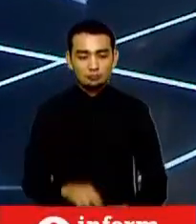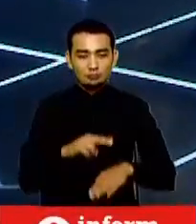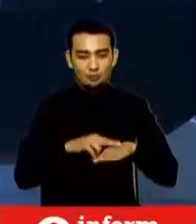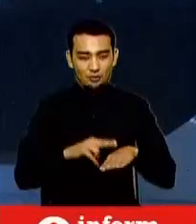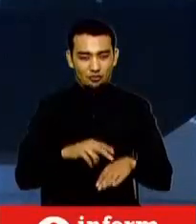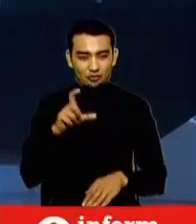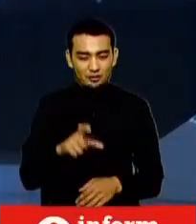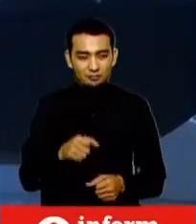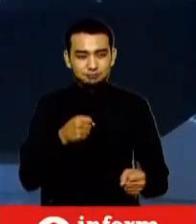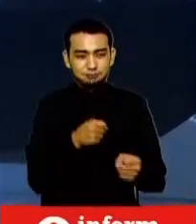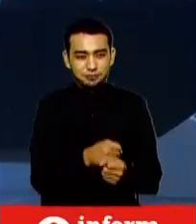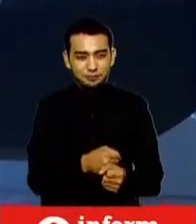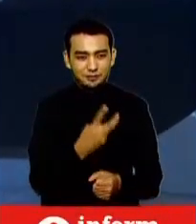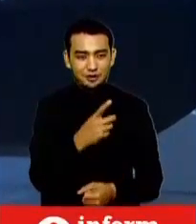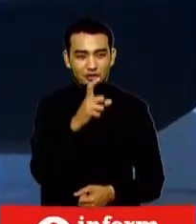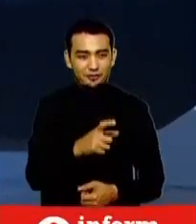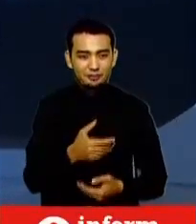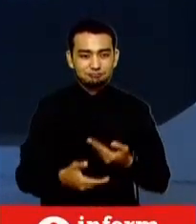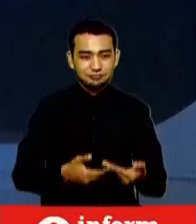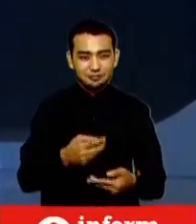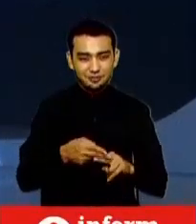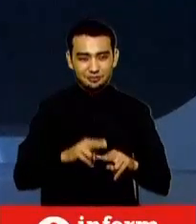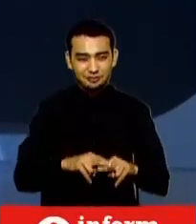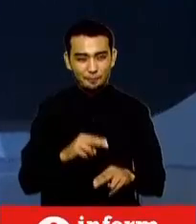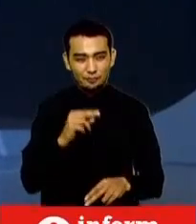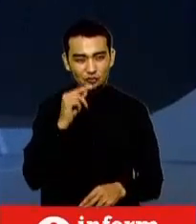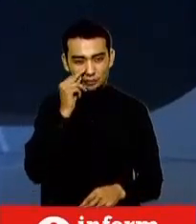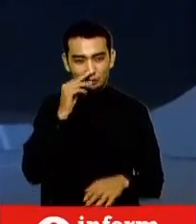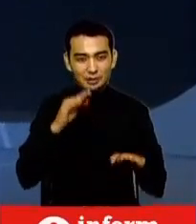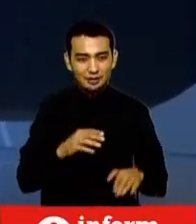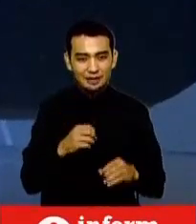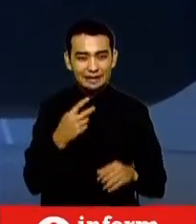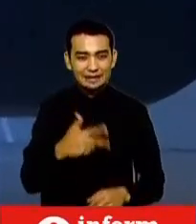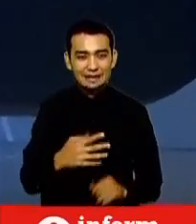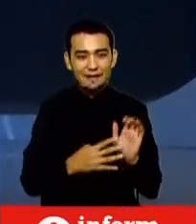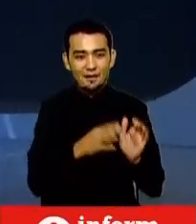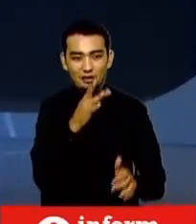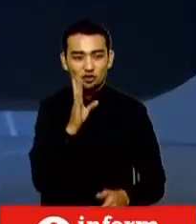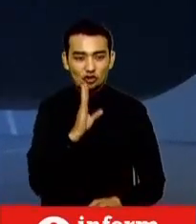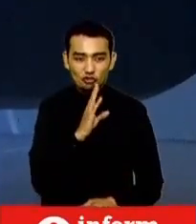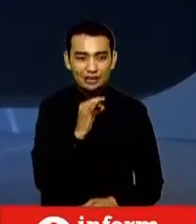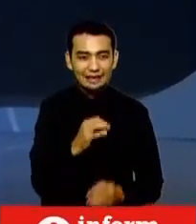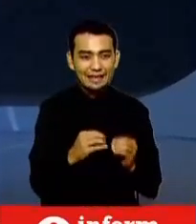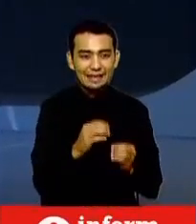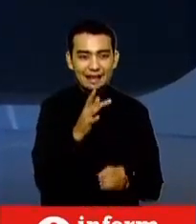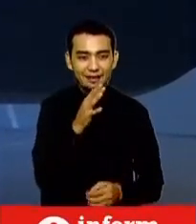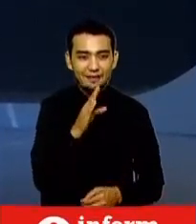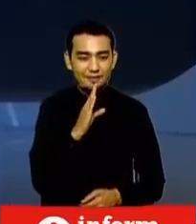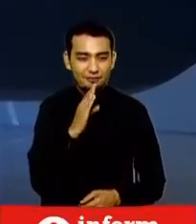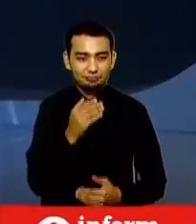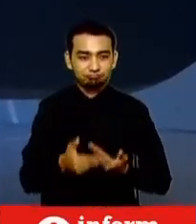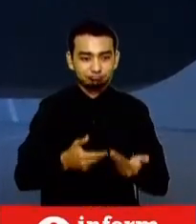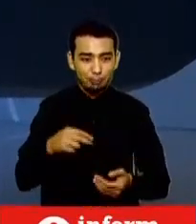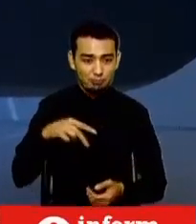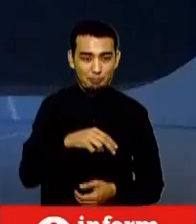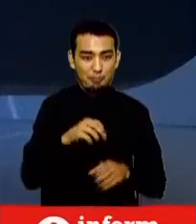Полицейский сбил двоих пешеходов в Шымкенте. По словам очевидцев, 39-летняя женщина и 10-летняя девочка шли по